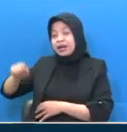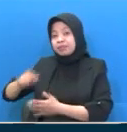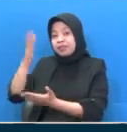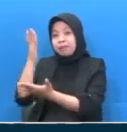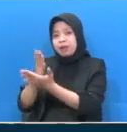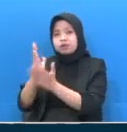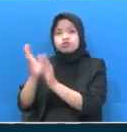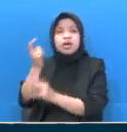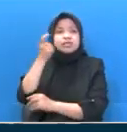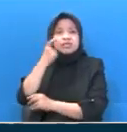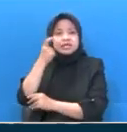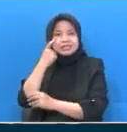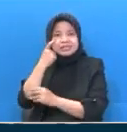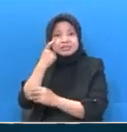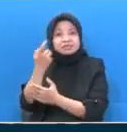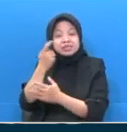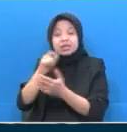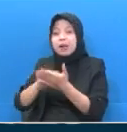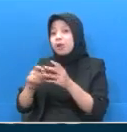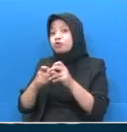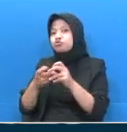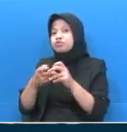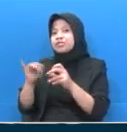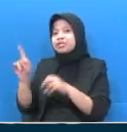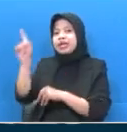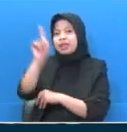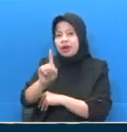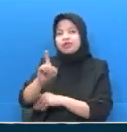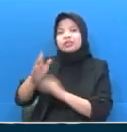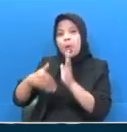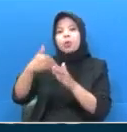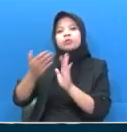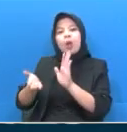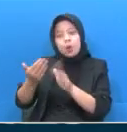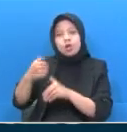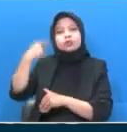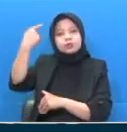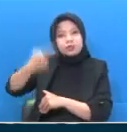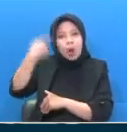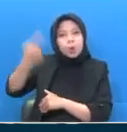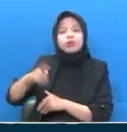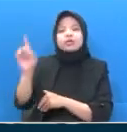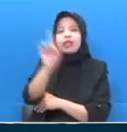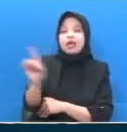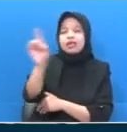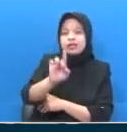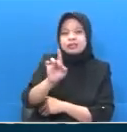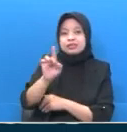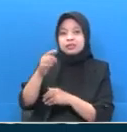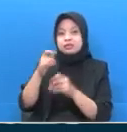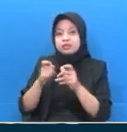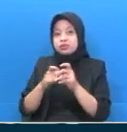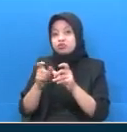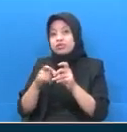menetapkan bahwa saksi Susi terutama ya, akan dihadirkan di setiap sidang yang terdakwa untuk kemudian meng-cross-check kekhawatiran ini. Prof.